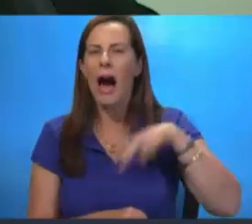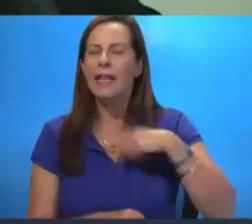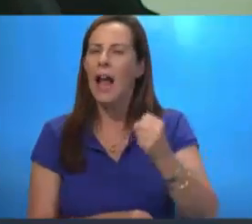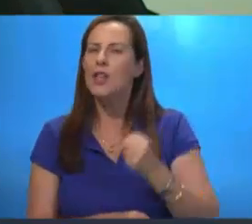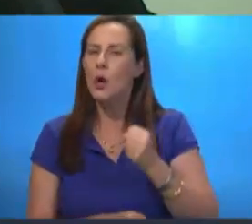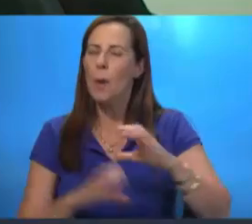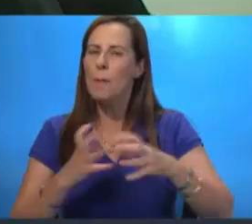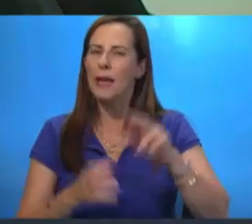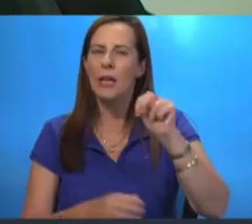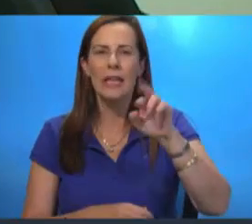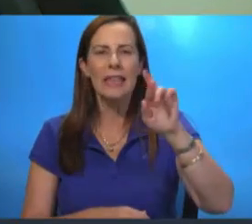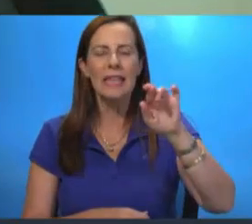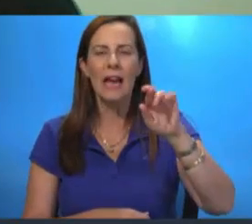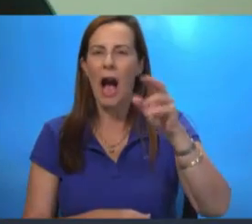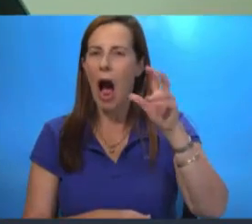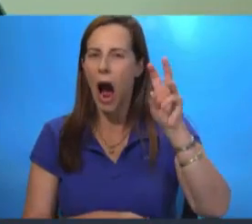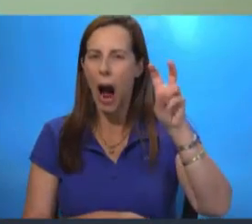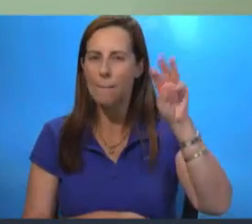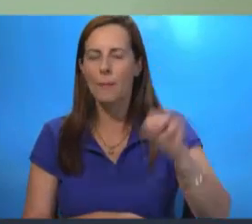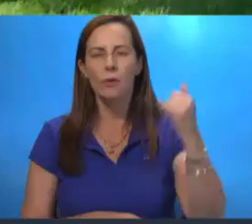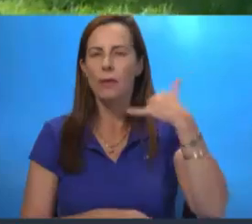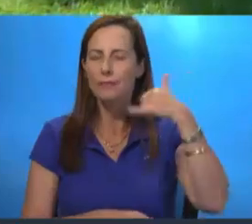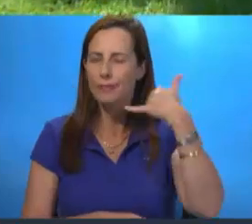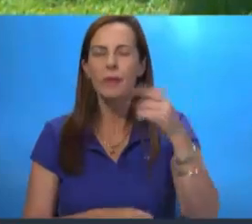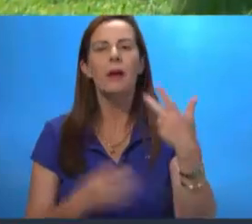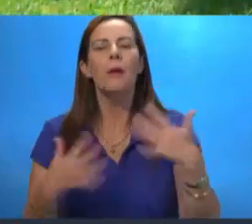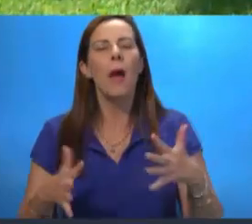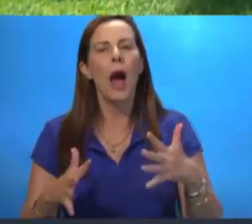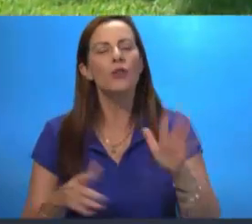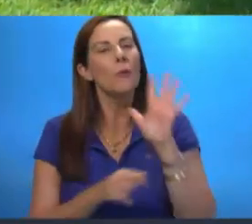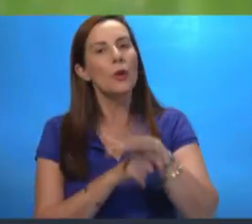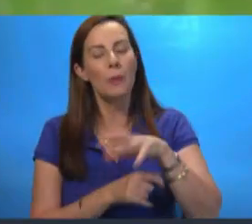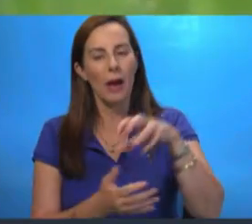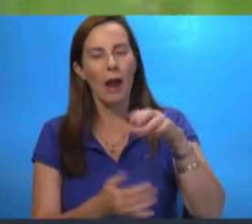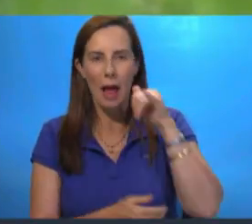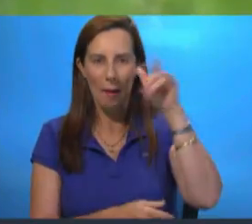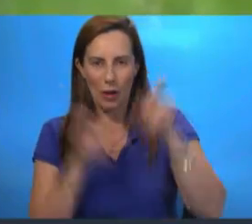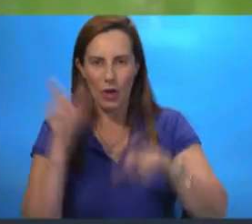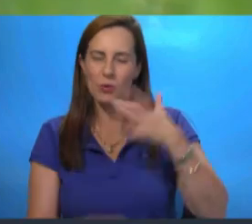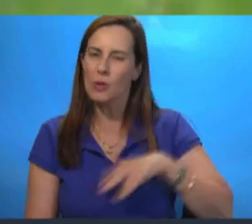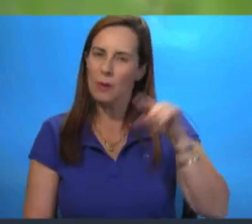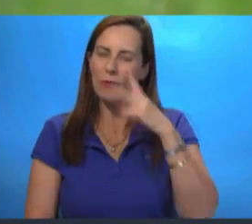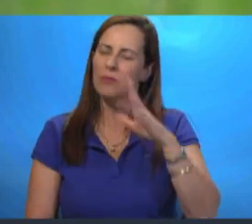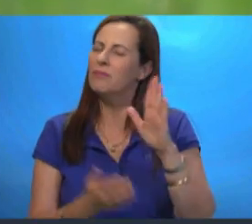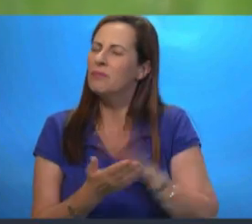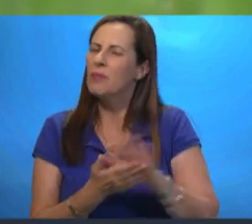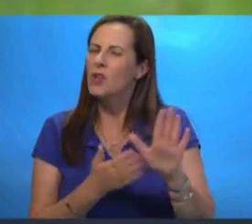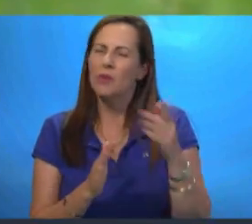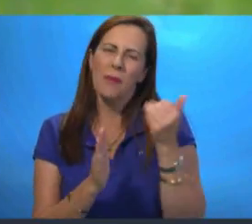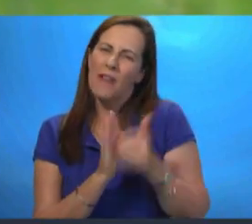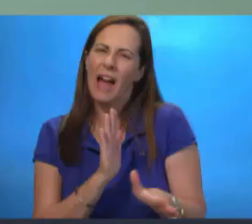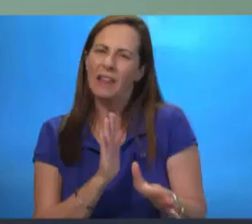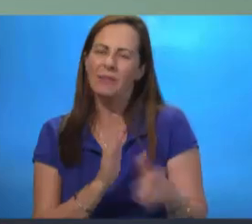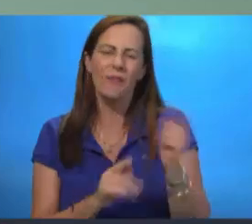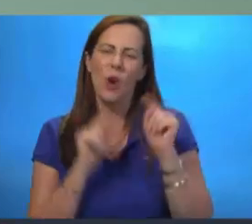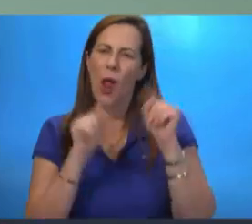בקיבוץ נירם, לא הפסיק לצלצל. החשש מחלחל גם ללב המטיילים, והם פשוט מחליטים לוותר ולא